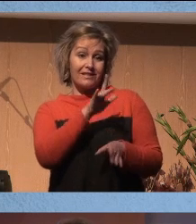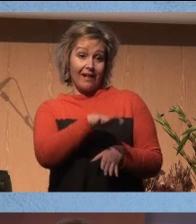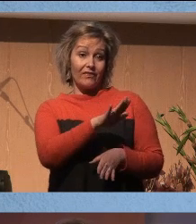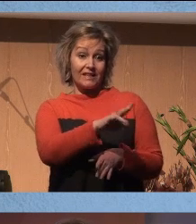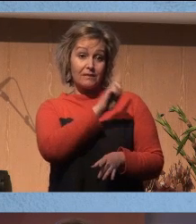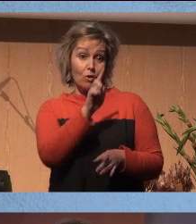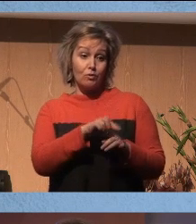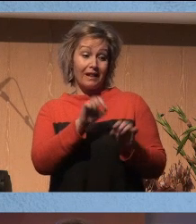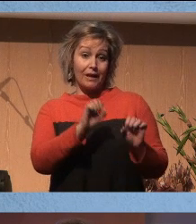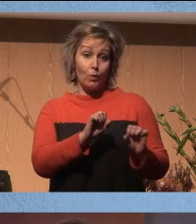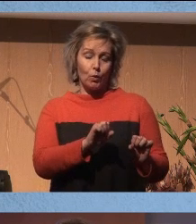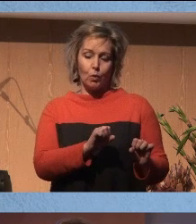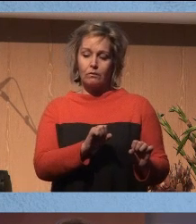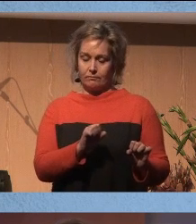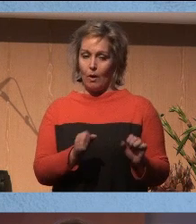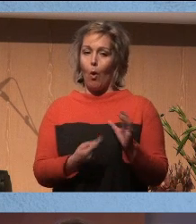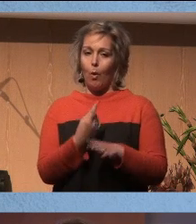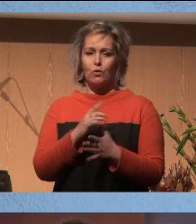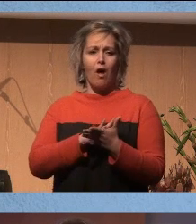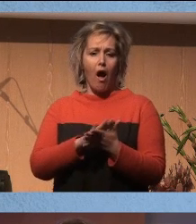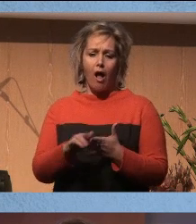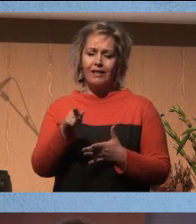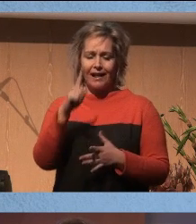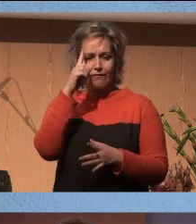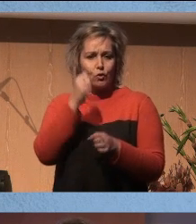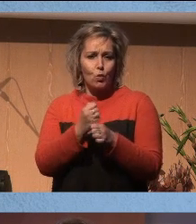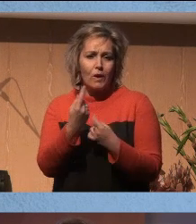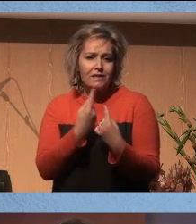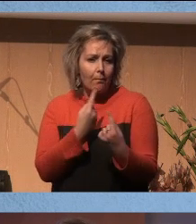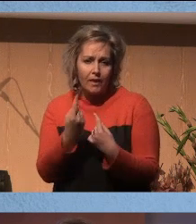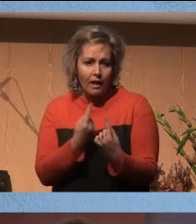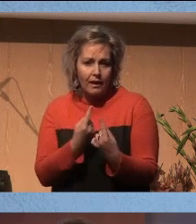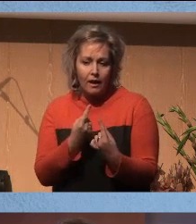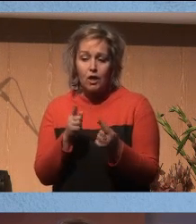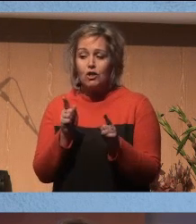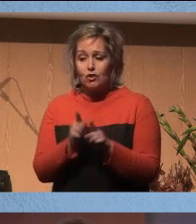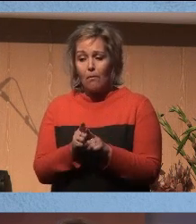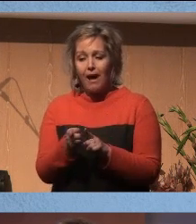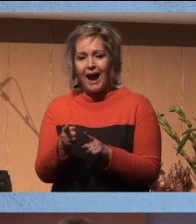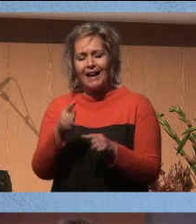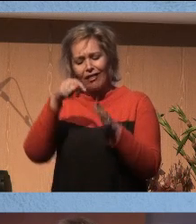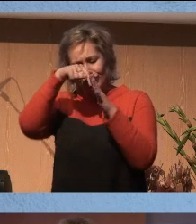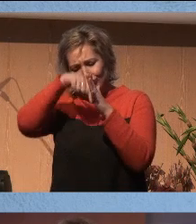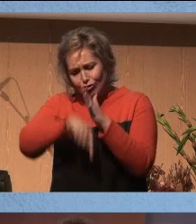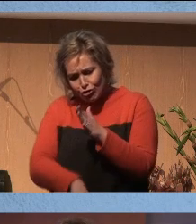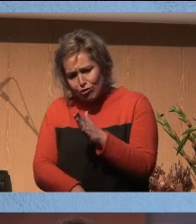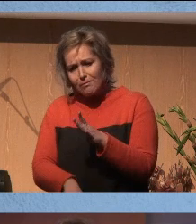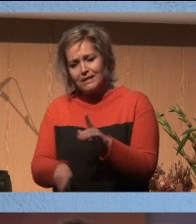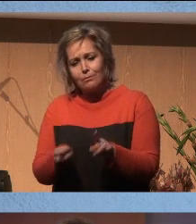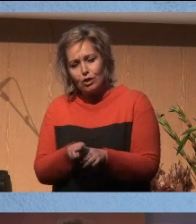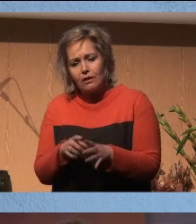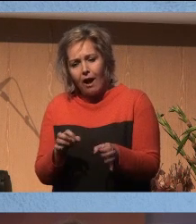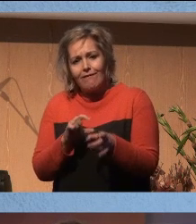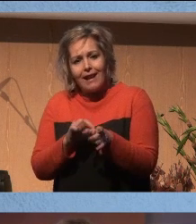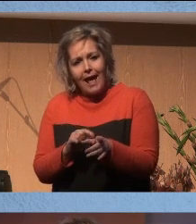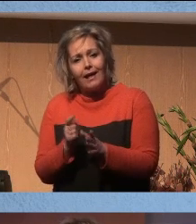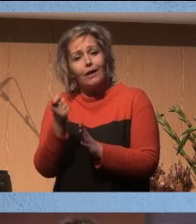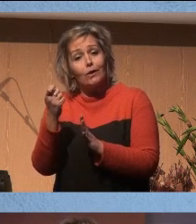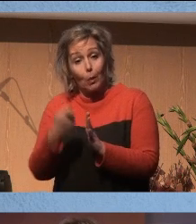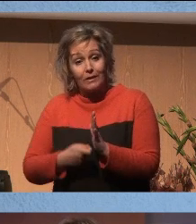spørsmål eller uro, oppstår aldri den fortrolige samtalen som den dypeste betydningen av